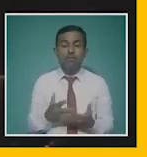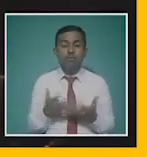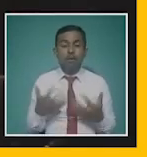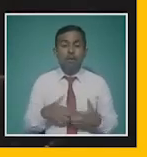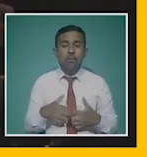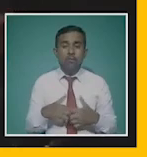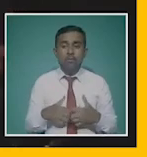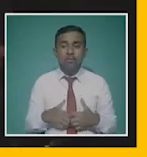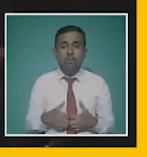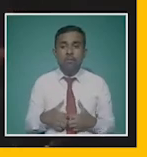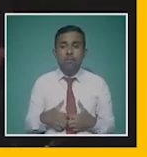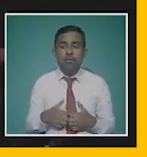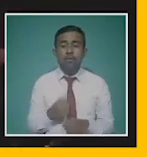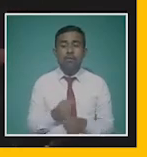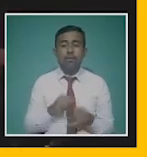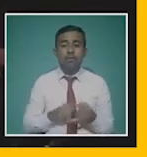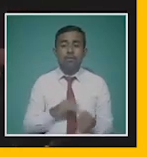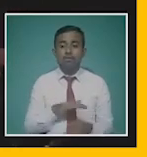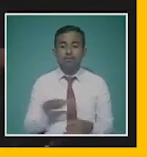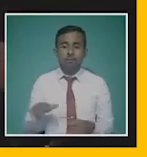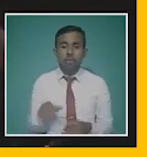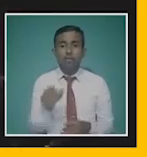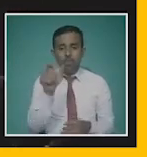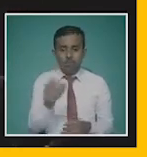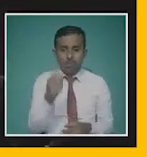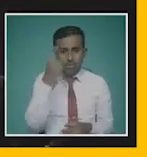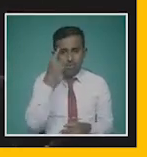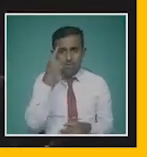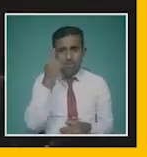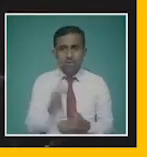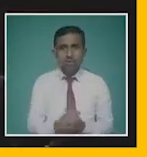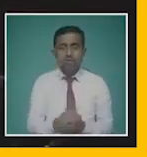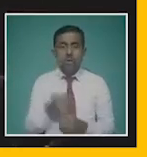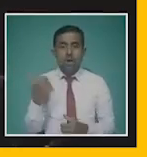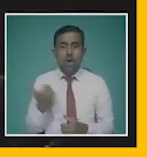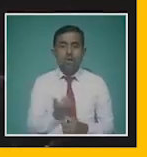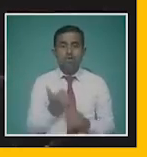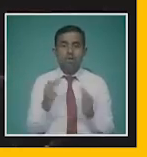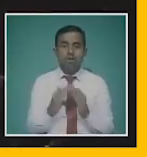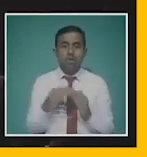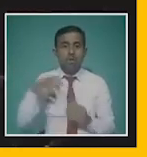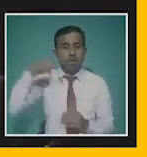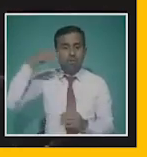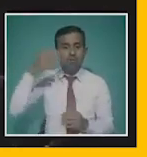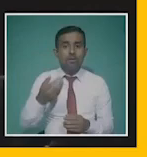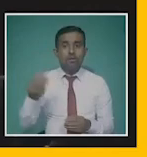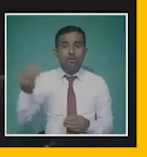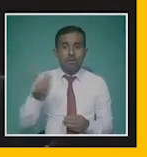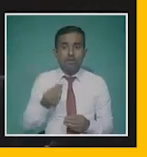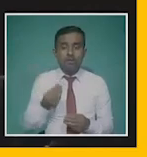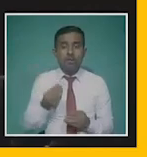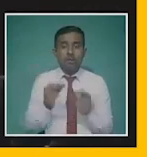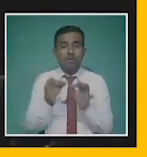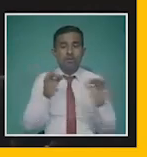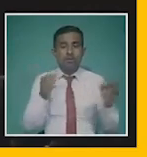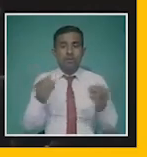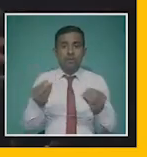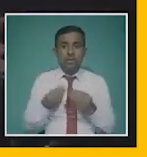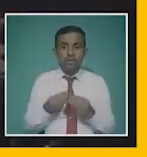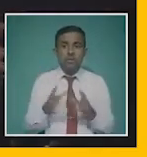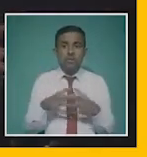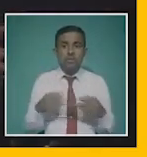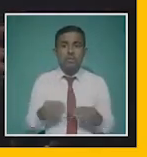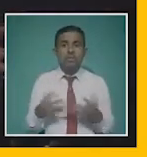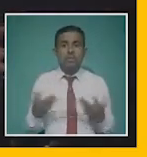හිතුවට ඇත්තටම ඒක එහෙම වෙලා නැහැ. මුදල් අමාත්‍යාංශය යටතේ තියෙන සමහර ප්‍රධාන ආයතනවල පවා තවම